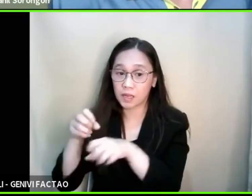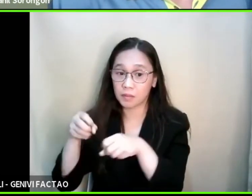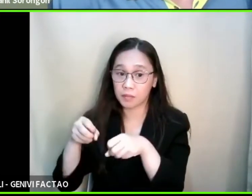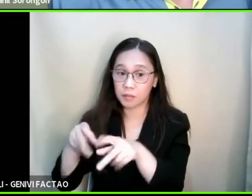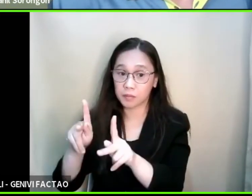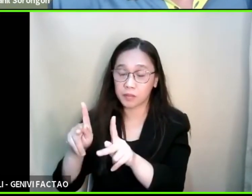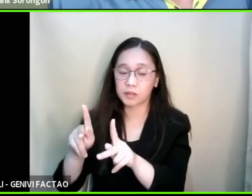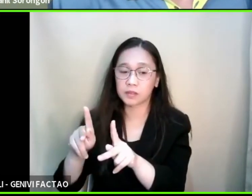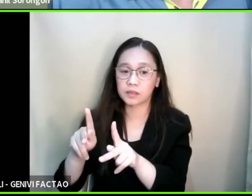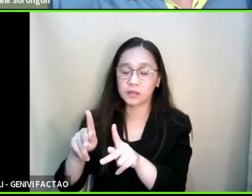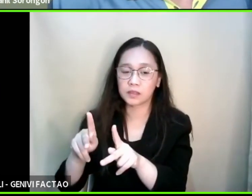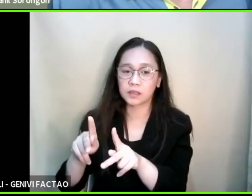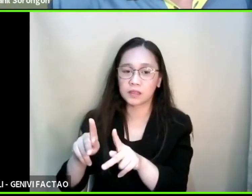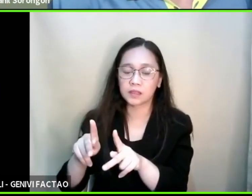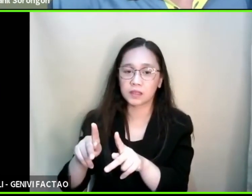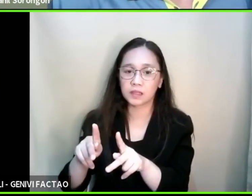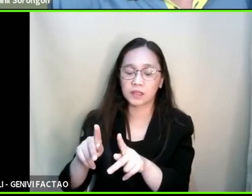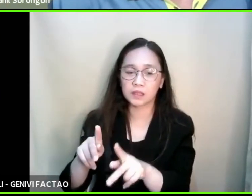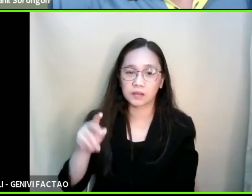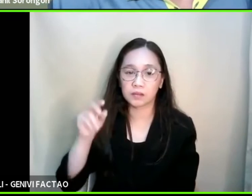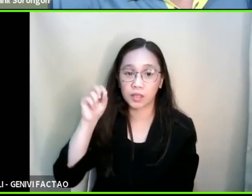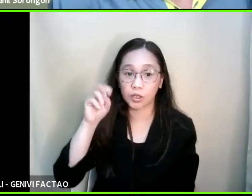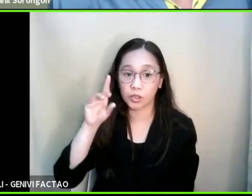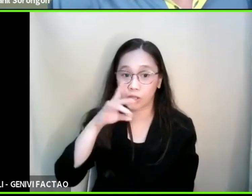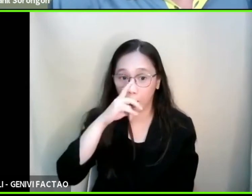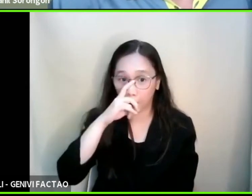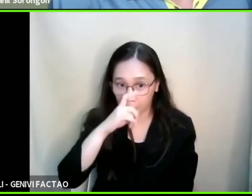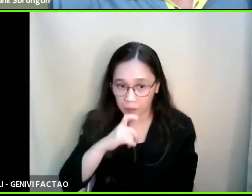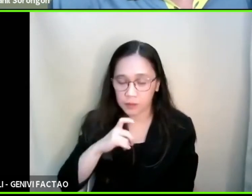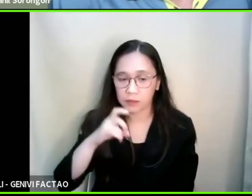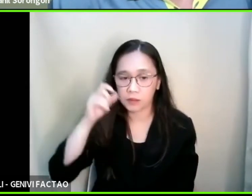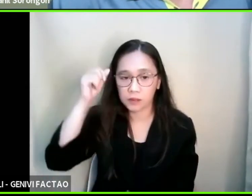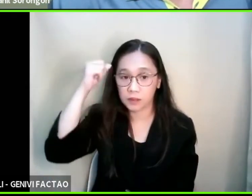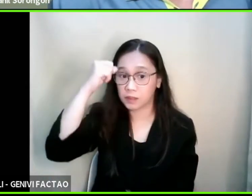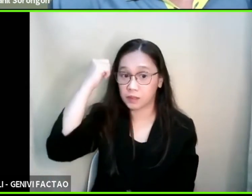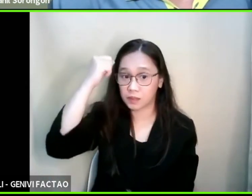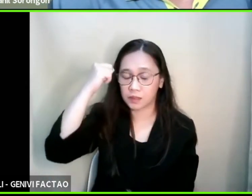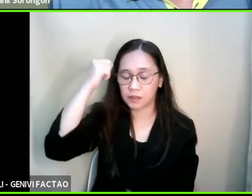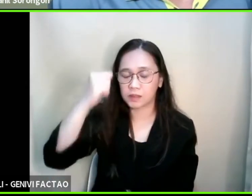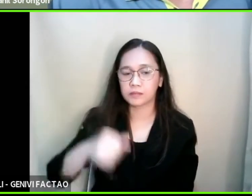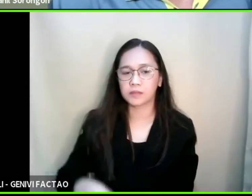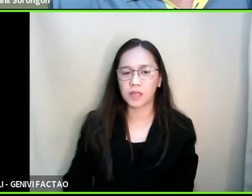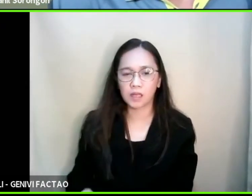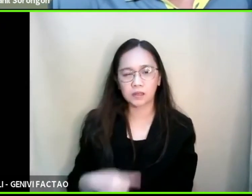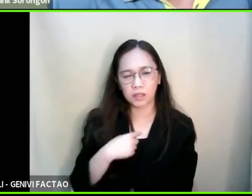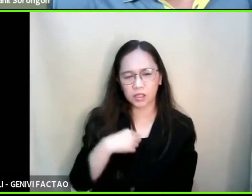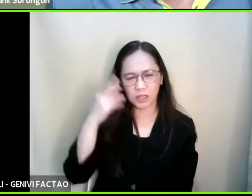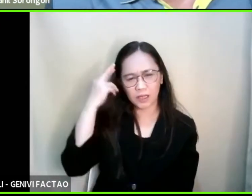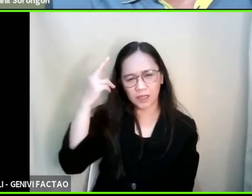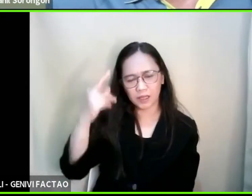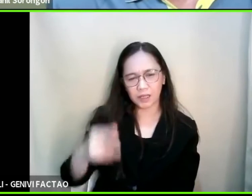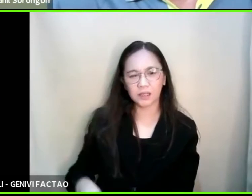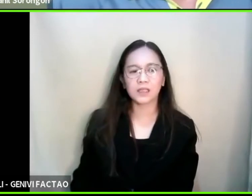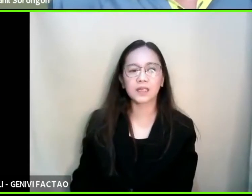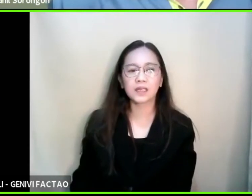sa mga adolescent, no, with autism. Kaya na-realize ko lang ito kay, no, kasi 'di ba,